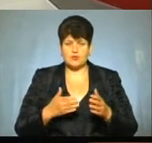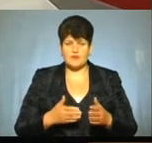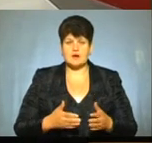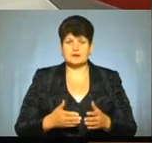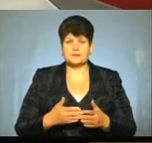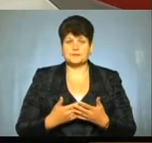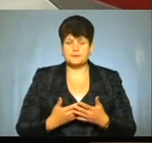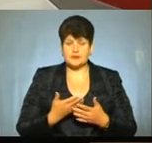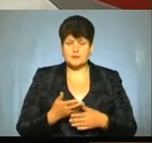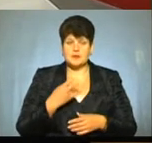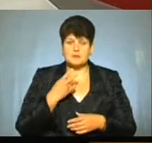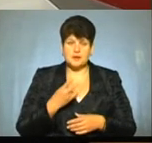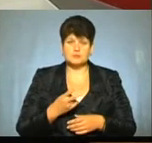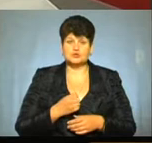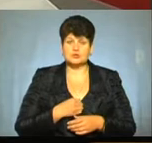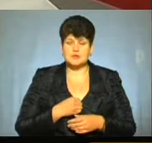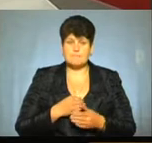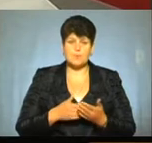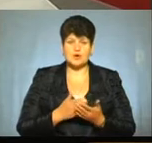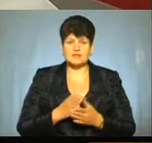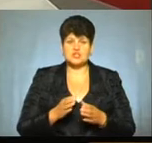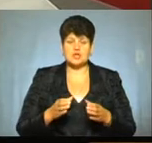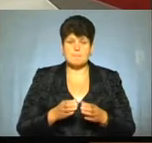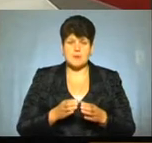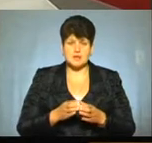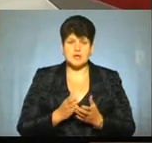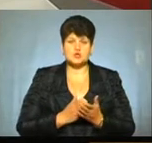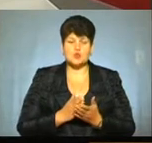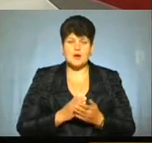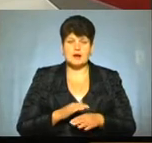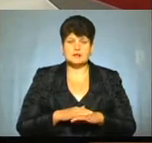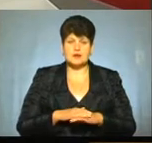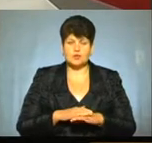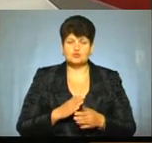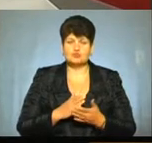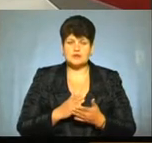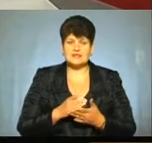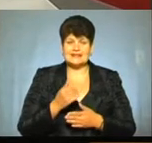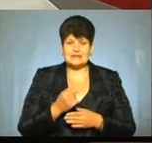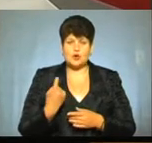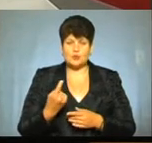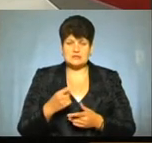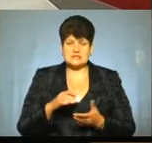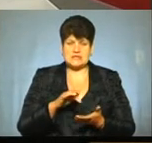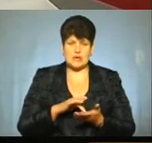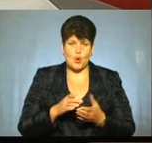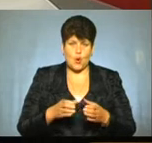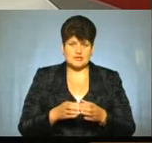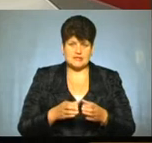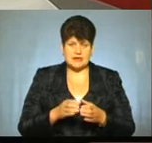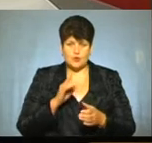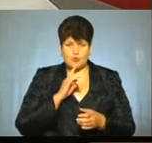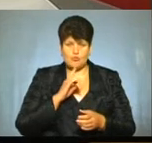самоврядування. Ось, ну, ми бачимо, що, на жаль, політична партія «Слуга народу», як така, її обласний осередок чи місцевий